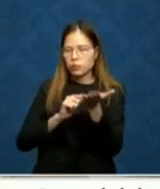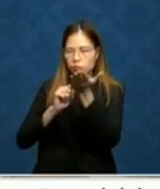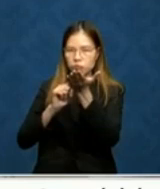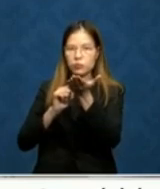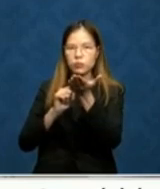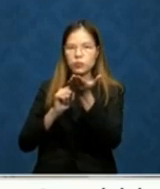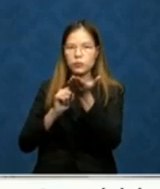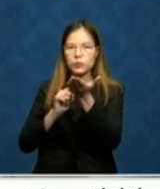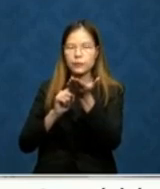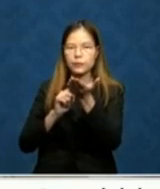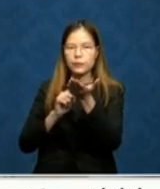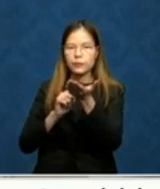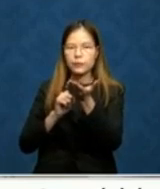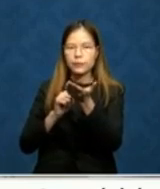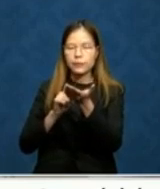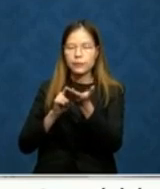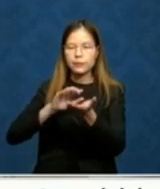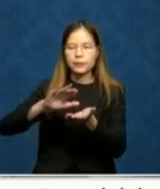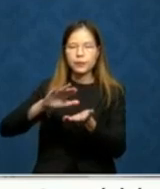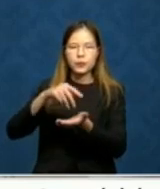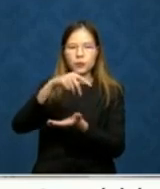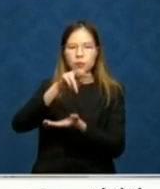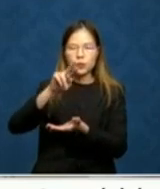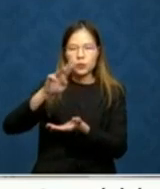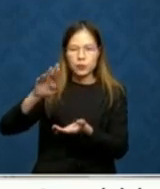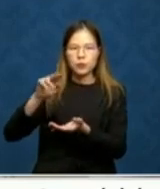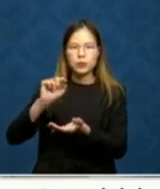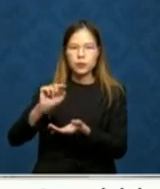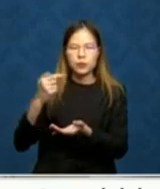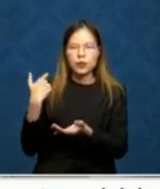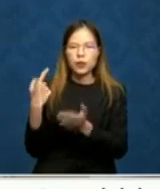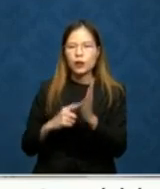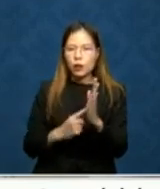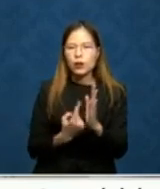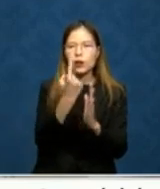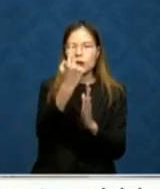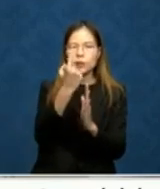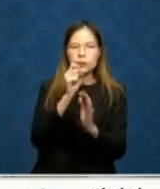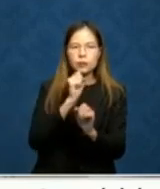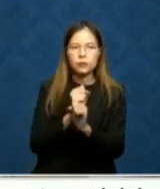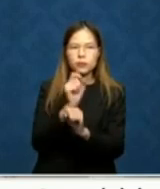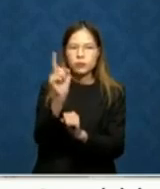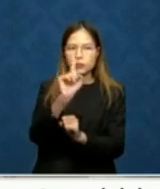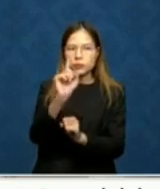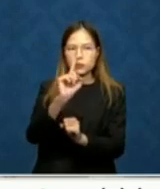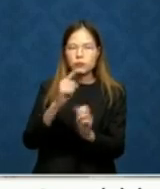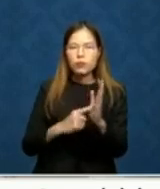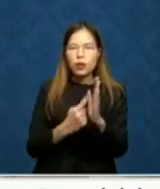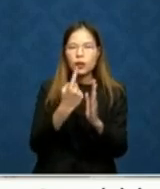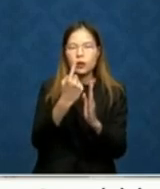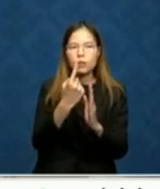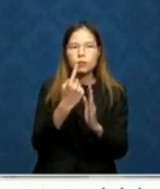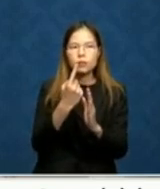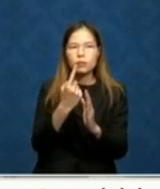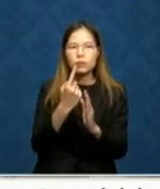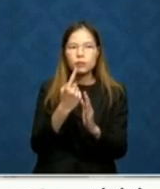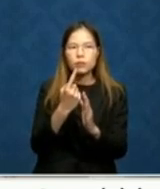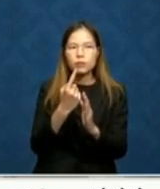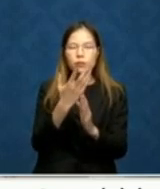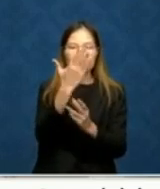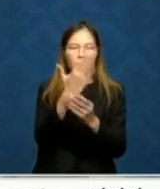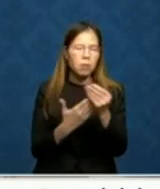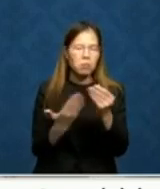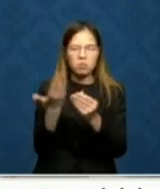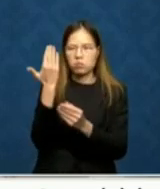ในประเด็นของร่างพระราชบัญญัติตัวนี้ค่ะแรกเริ่มจริงๆต้องบอกเลยนะคะท่านประธานเริ่มตั้งแต่สมัยสภาชุ